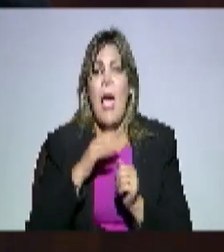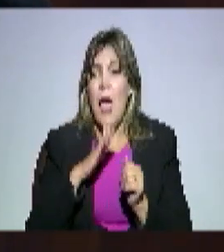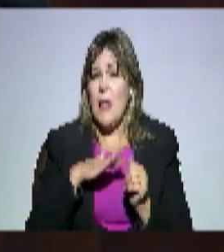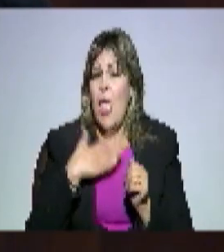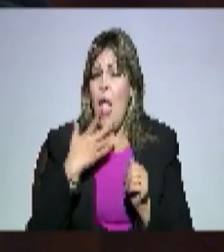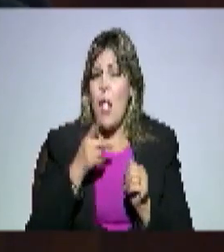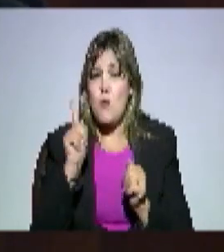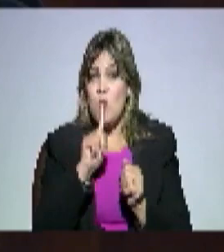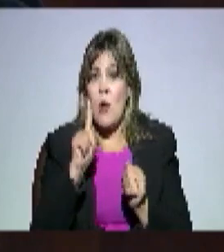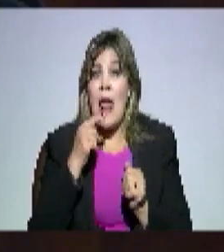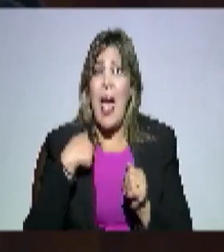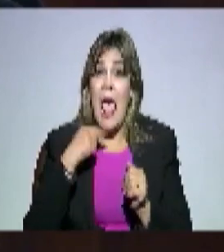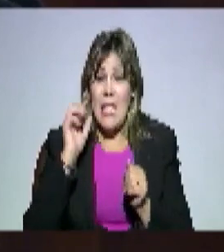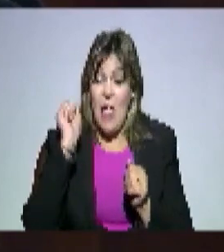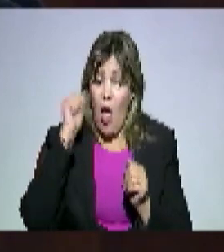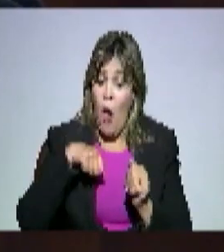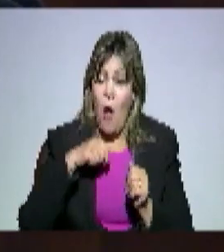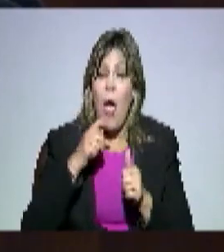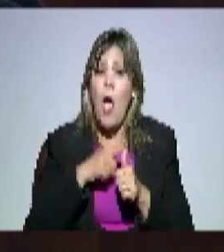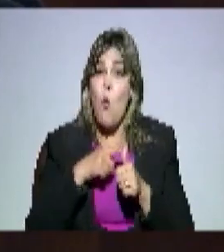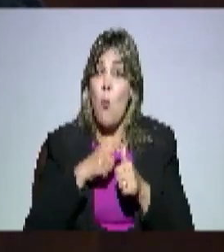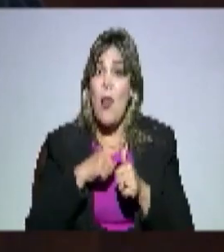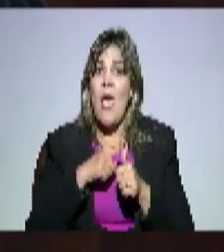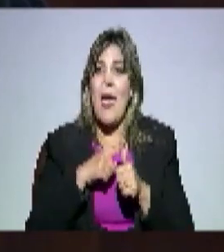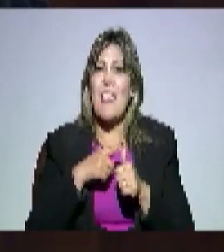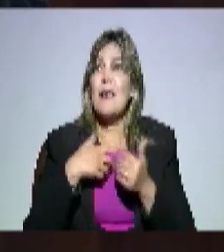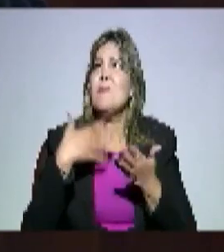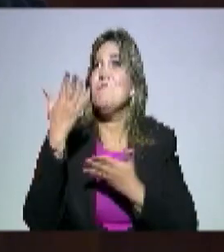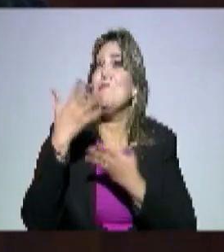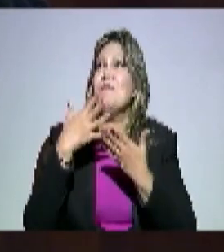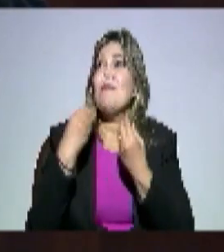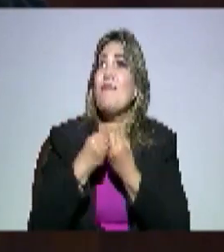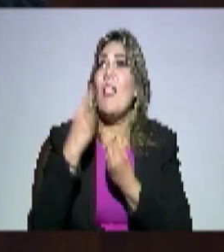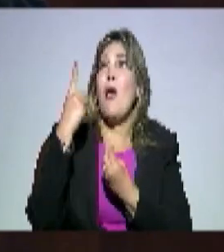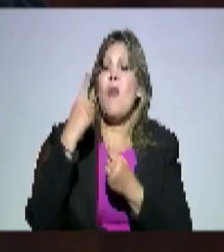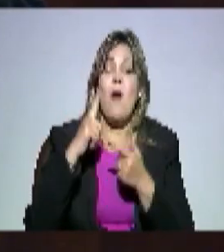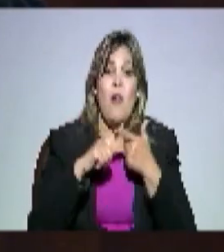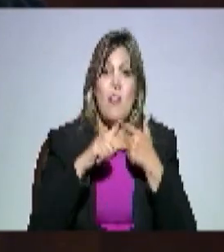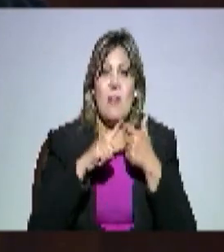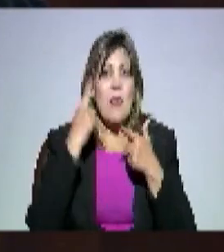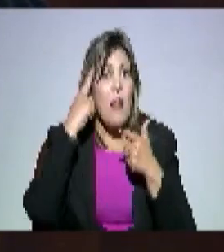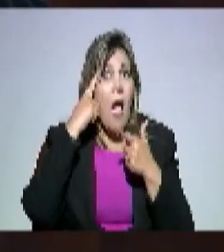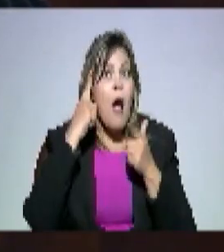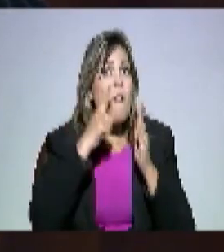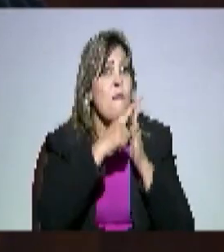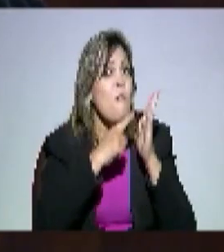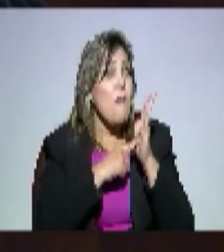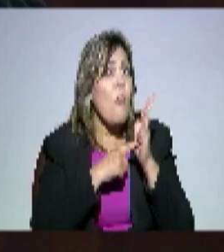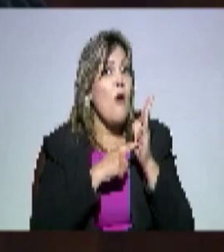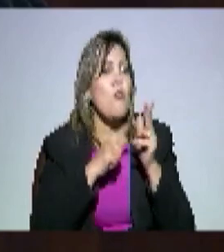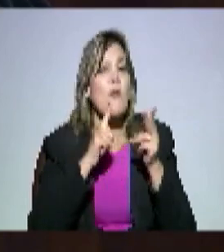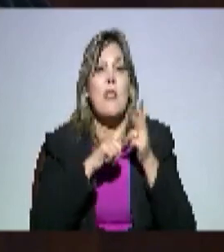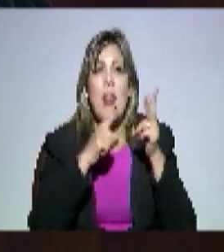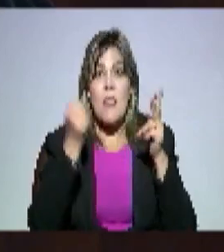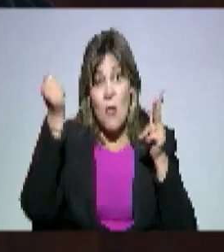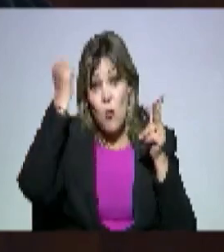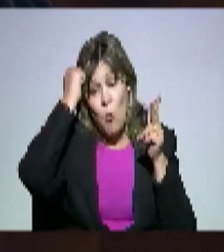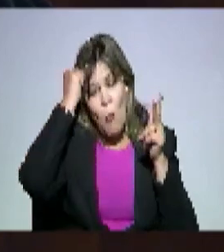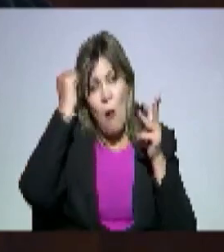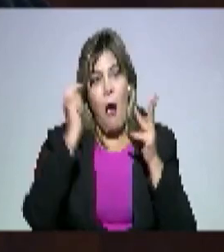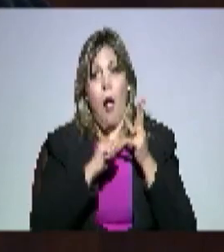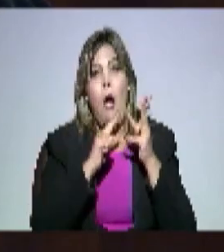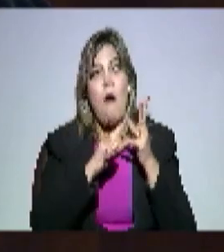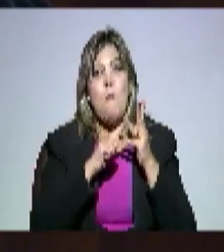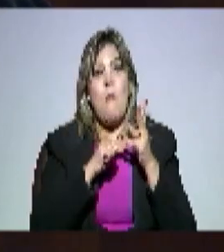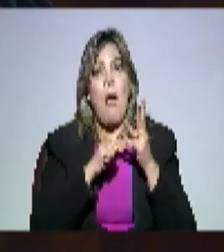ولا لا اذا كان اه يبقى عايشنا مع ربنا نمره واحد نمره انين اعرف الوصيه نمره لاه توبه نمره